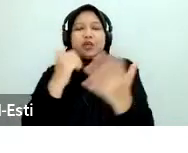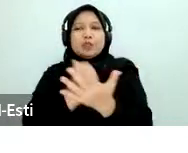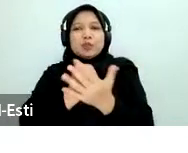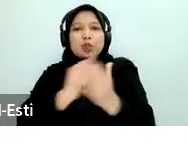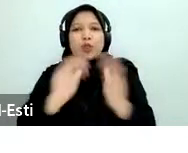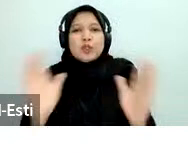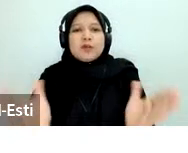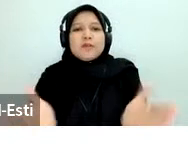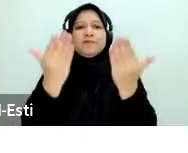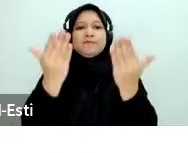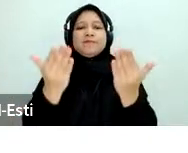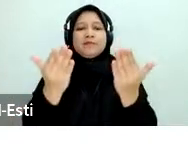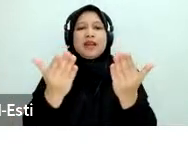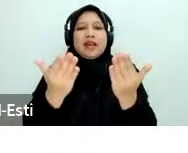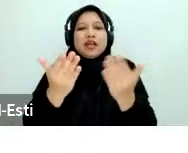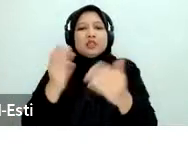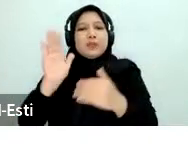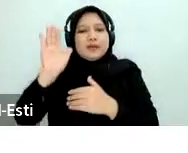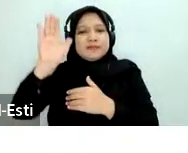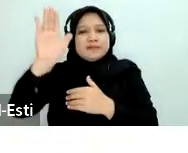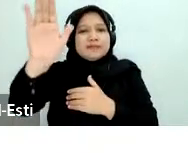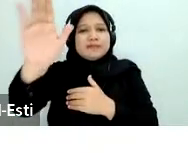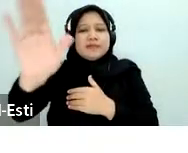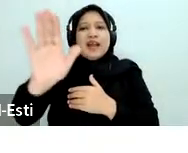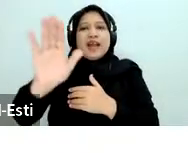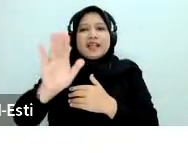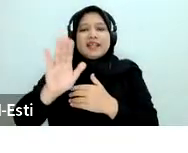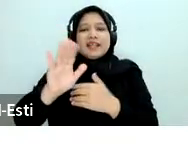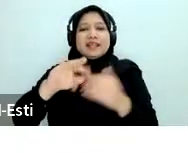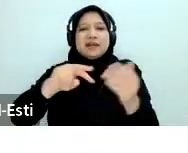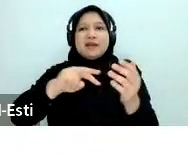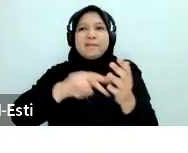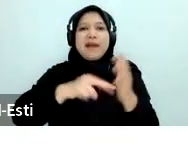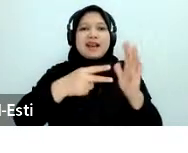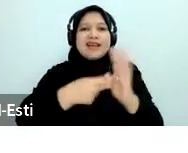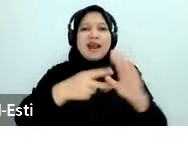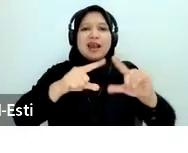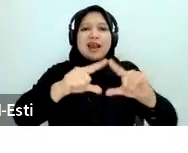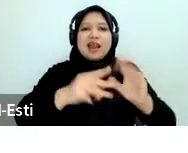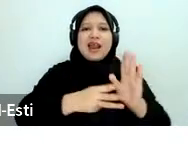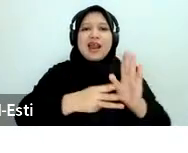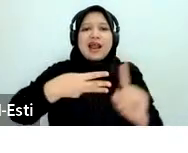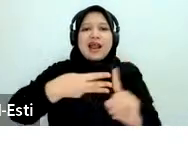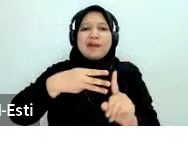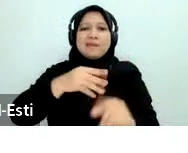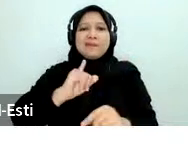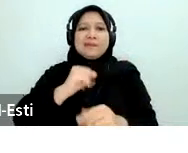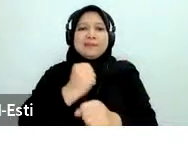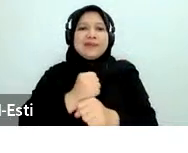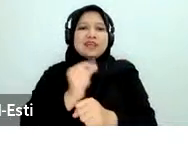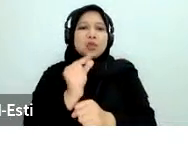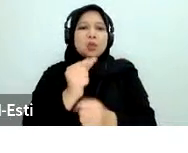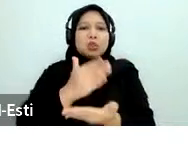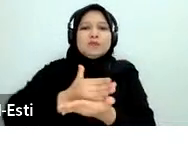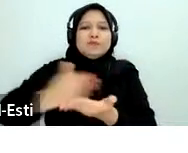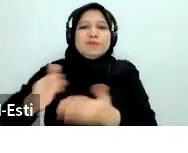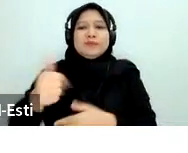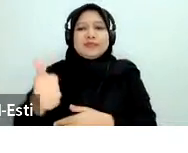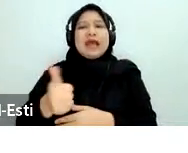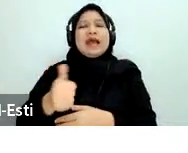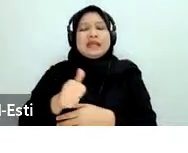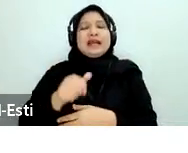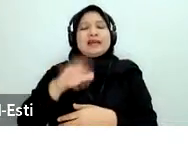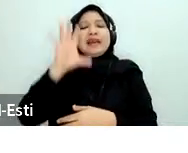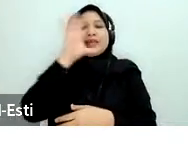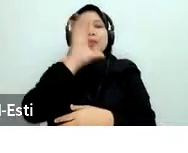lemak semakin mengecilkan ambiguitas nya memang pekerjaannya sangat panjang jadi oh